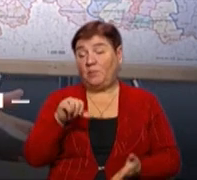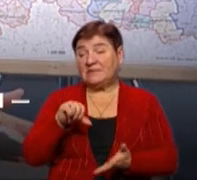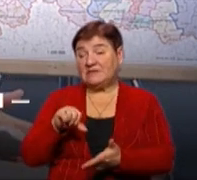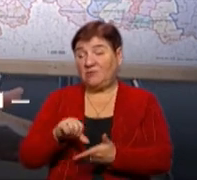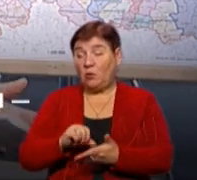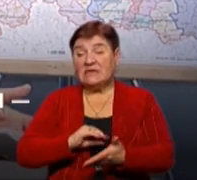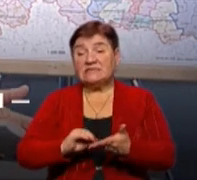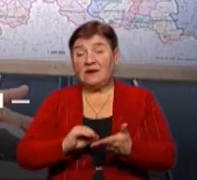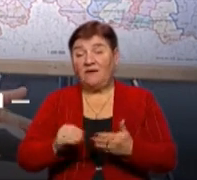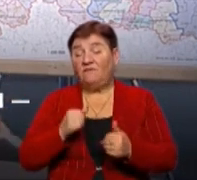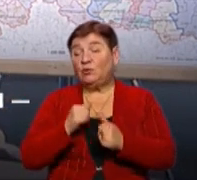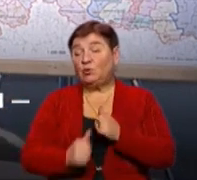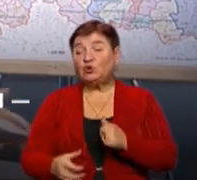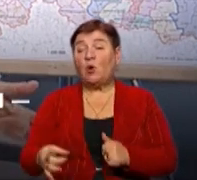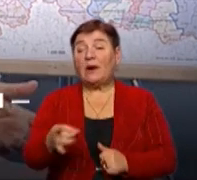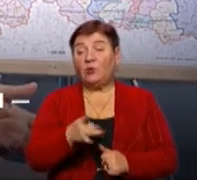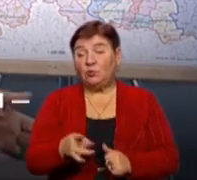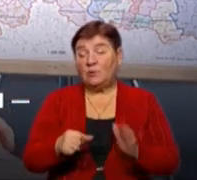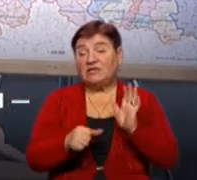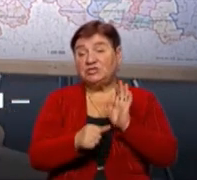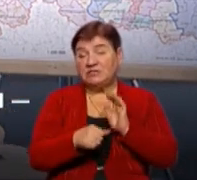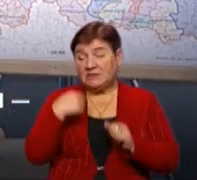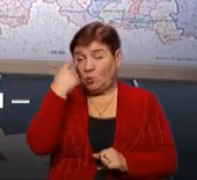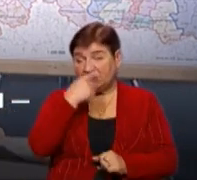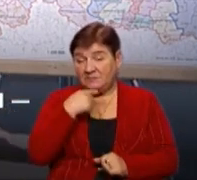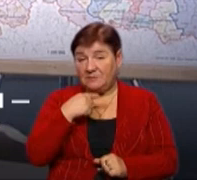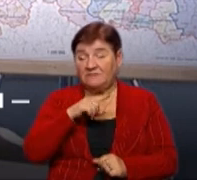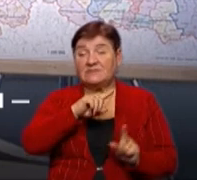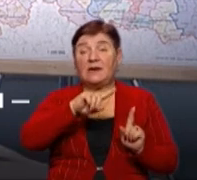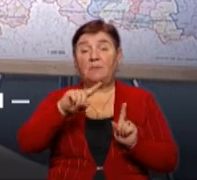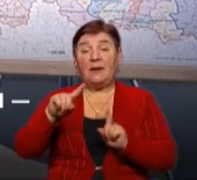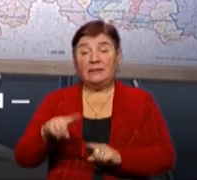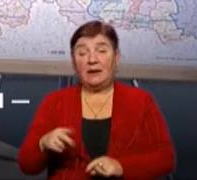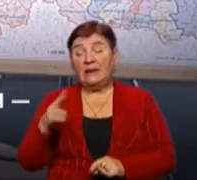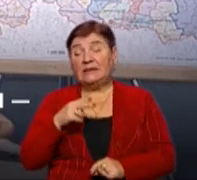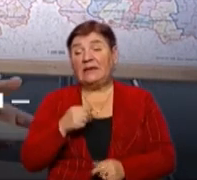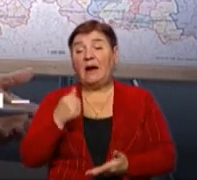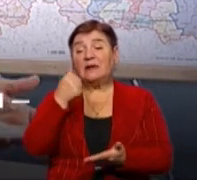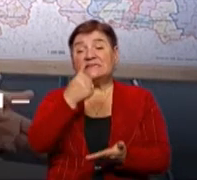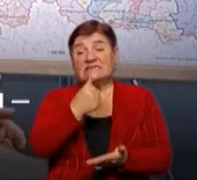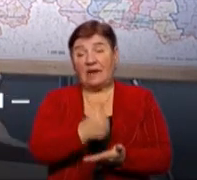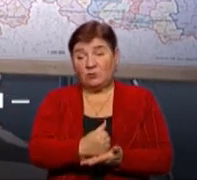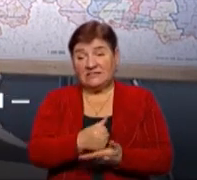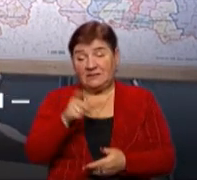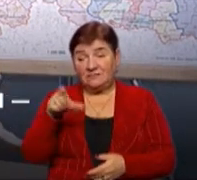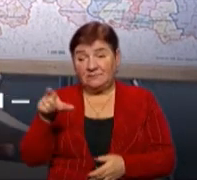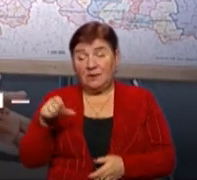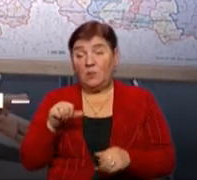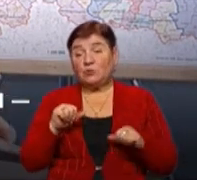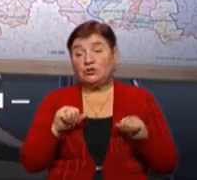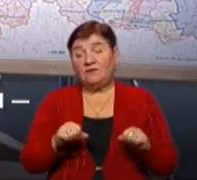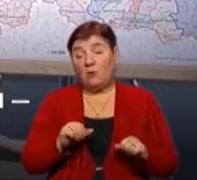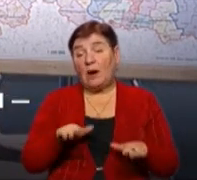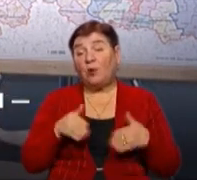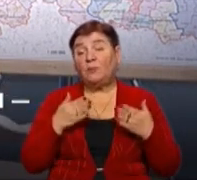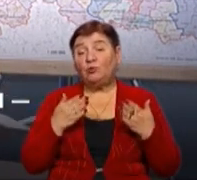представнику секретарю ради від кожного району, це 6 осіб у Закарпатті, і так само для старост сіл, у них буде, можливо,